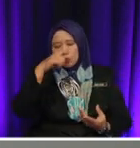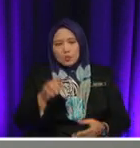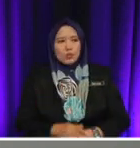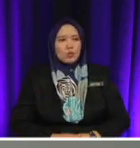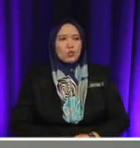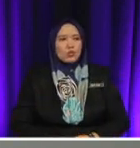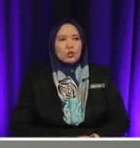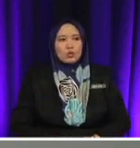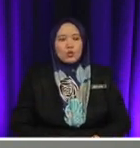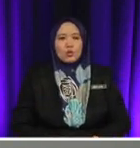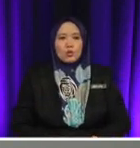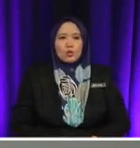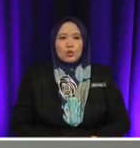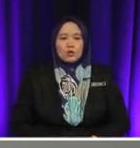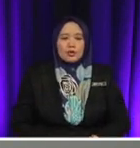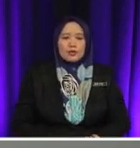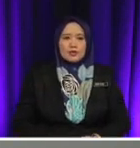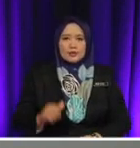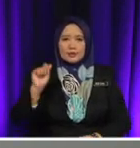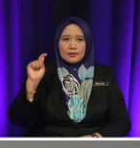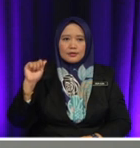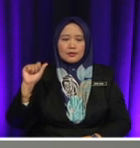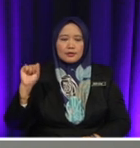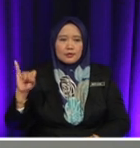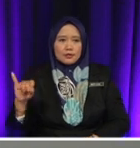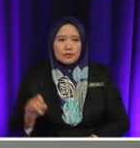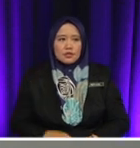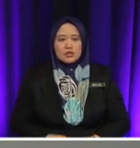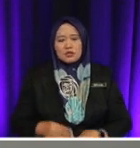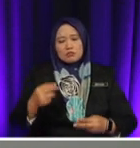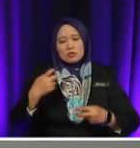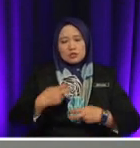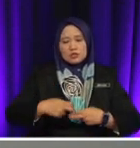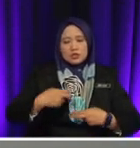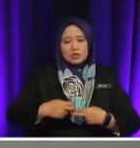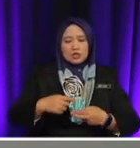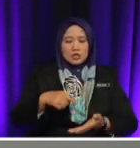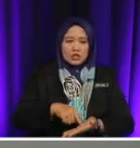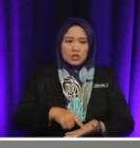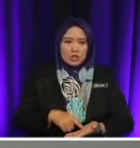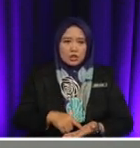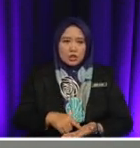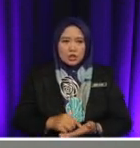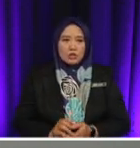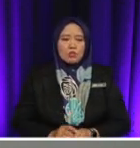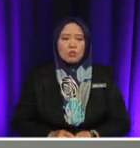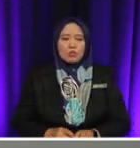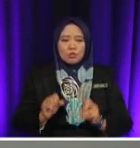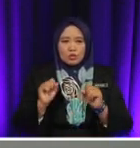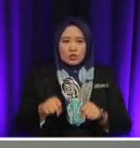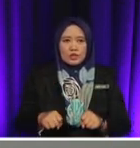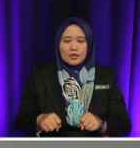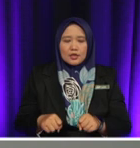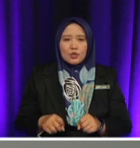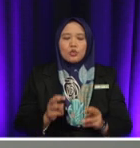masalah ini Supaya apa yang dilakukan oleh manusia ini dapat dikawal okey kita tengok pada soalan contoh dia